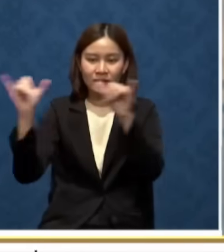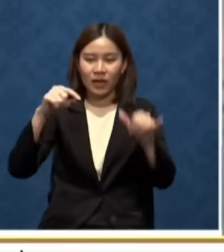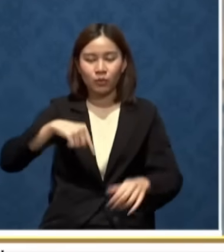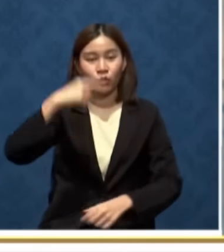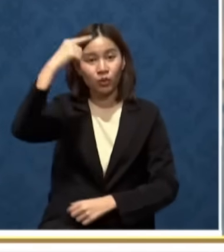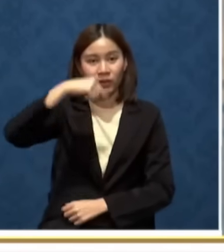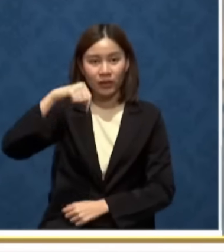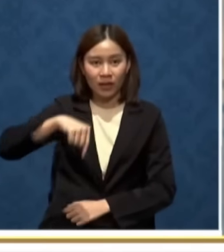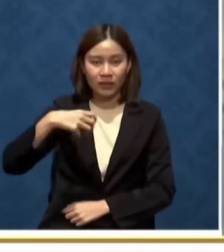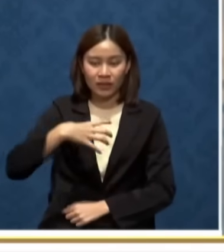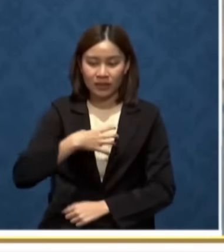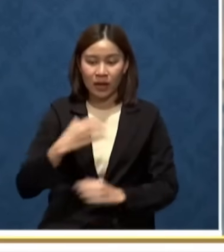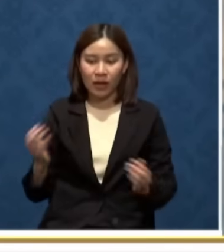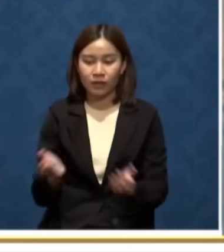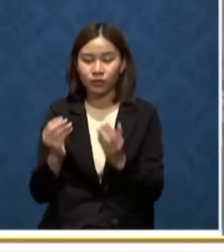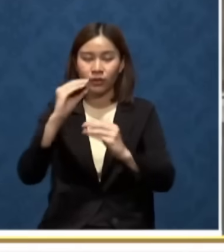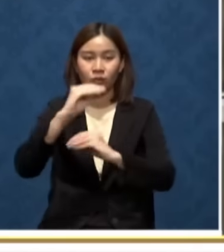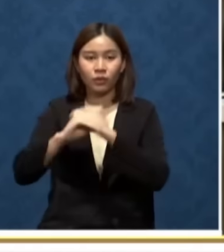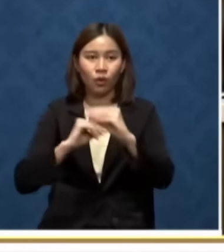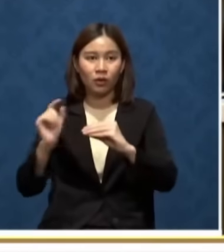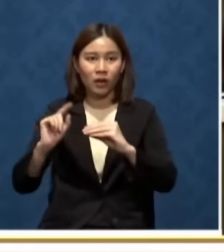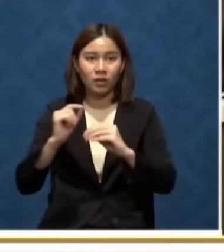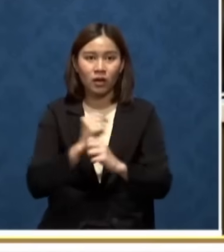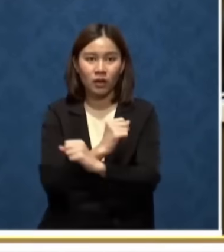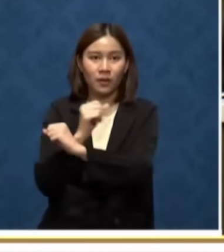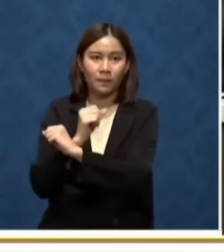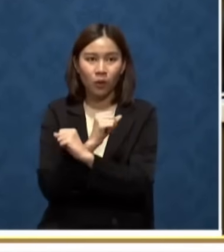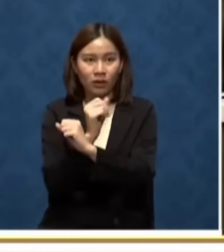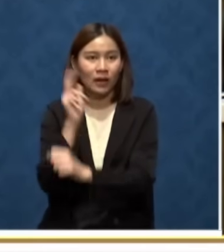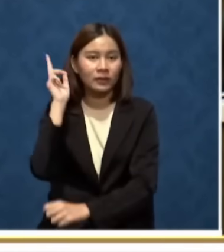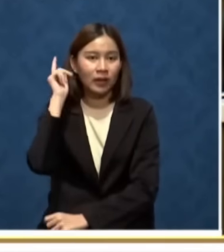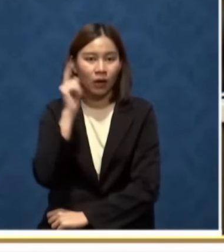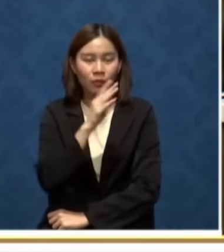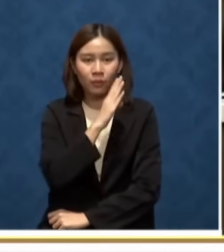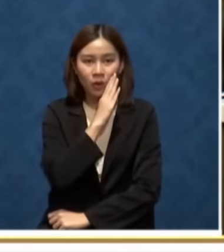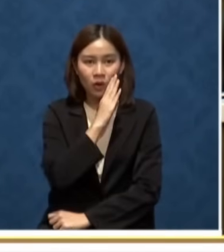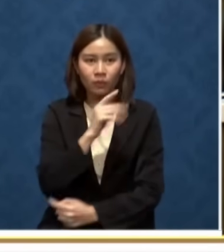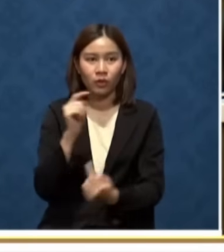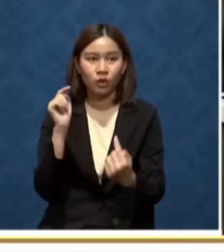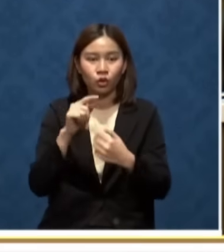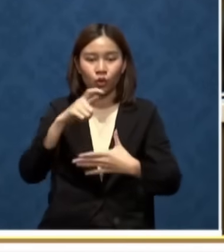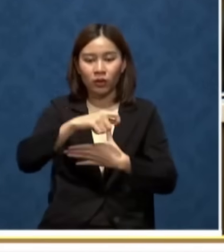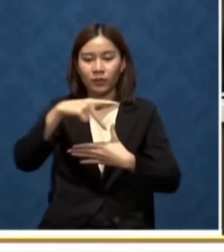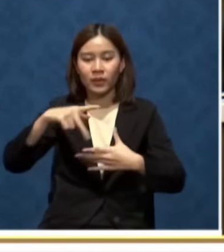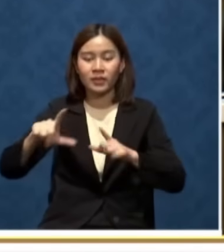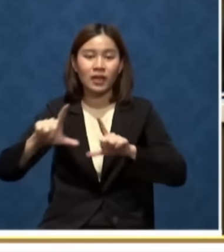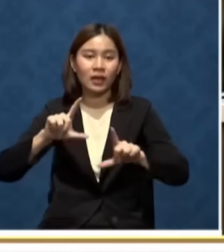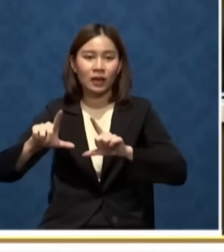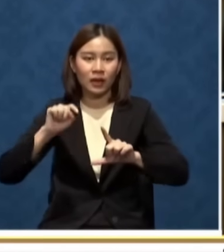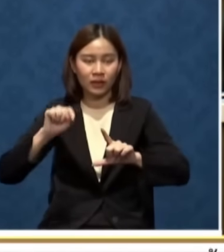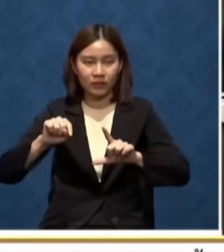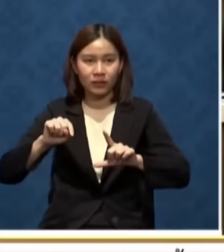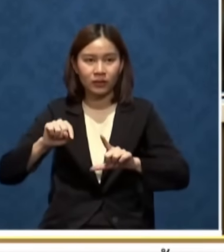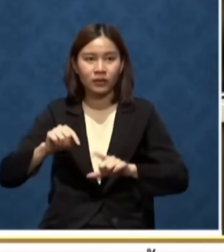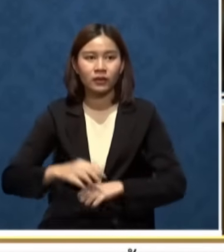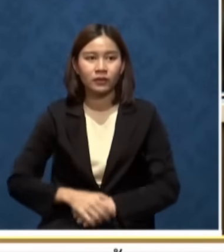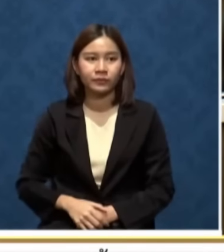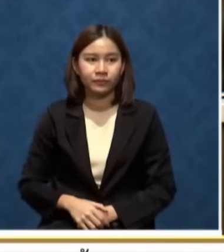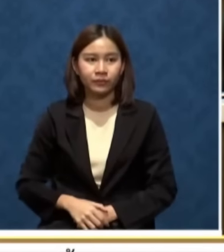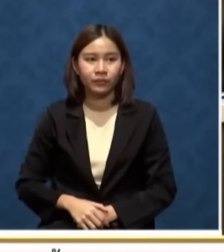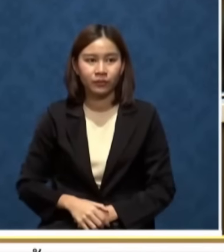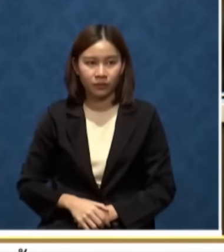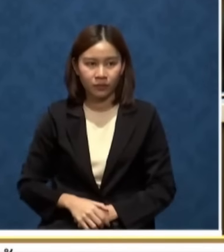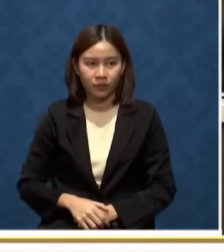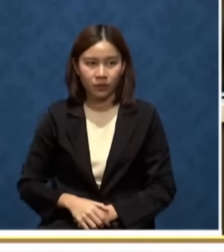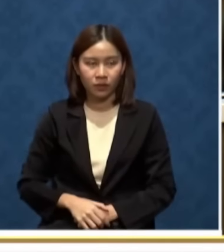ให้ท่านส่งเสริมโครงการนะคะต่อต้านข่าวปลอมในแอปพลิเคชั่น Lineนะคะลองดูส่วนนี้